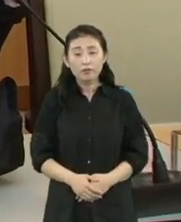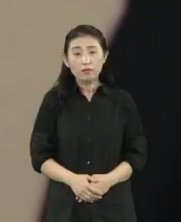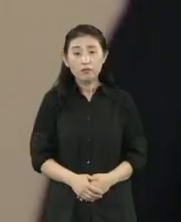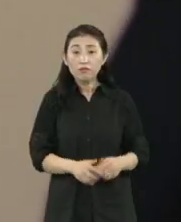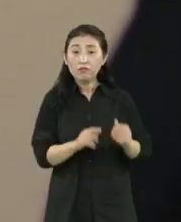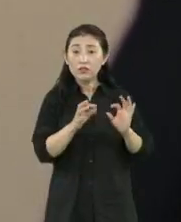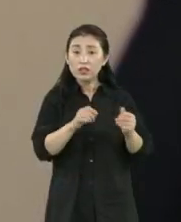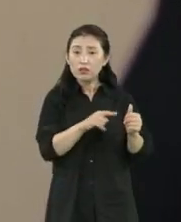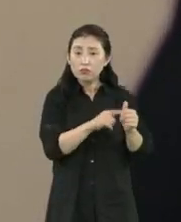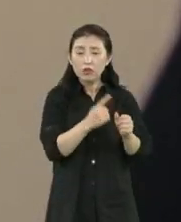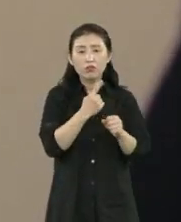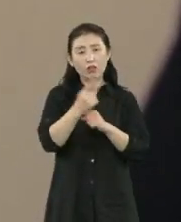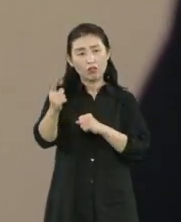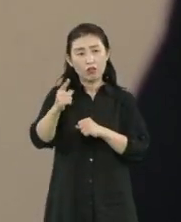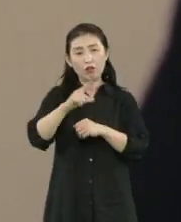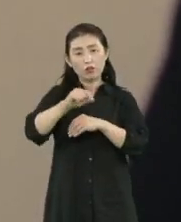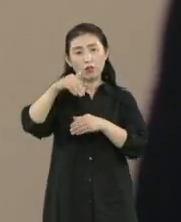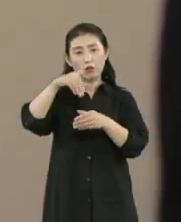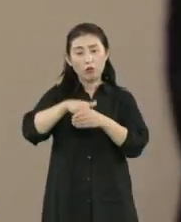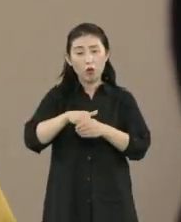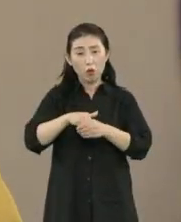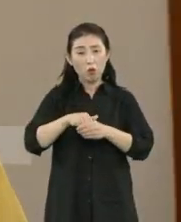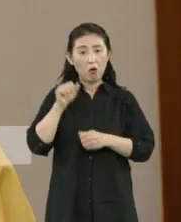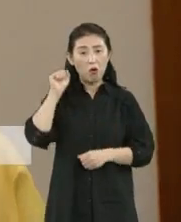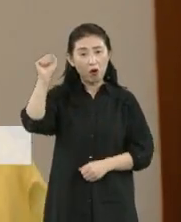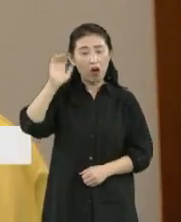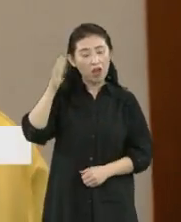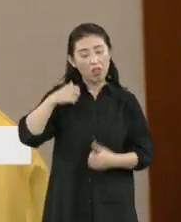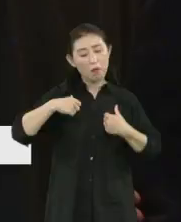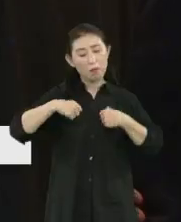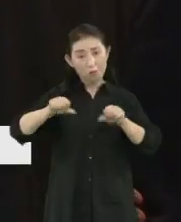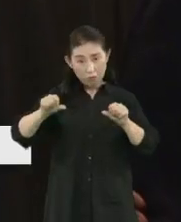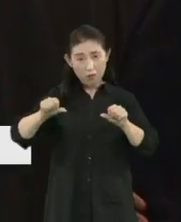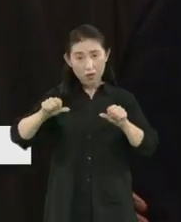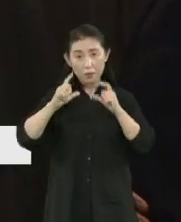대목은 김 시장이 내년 선거에 불출마를 천명한